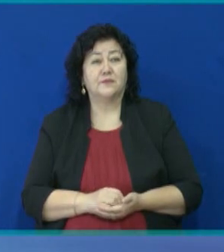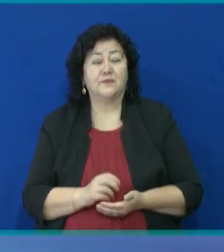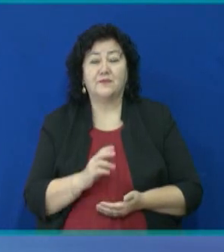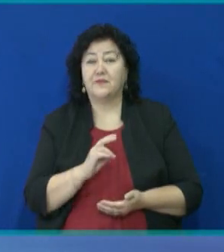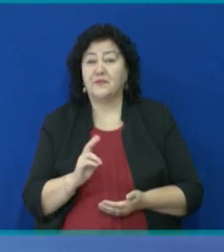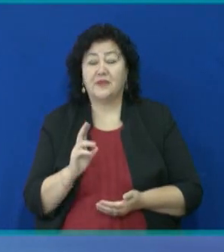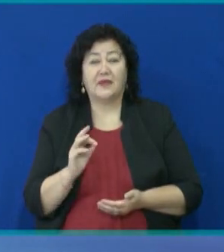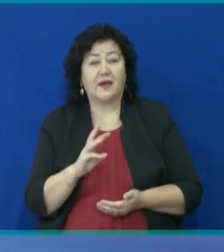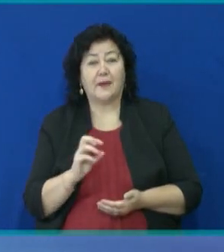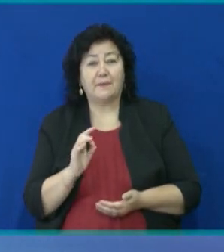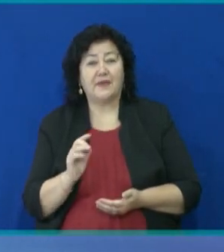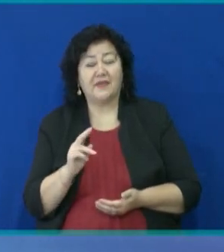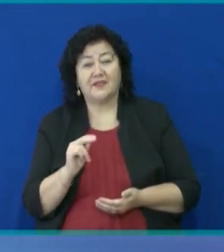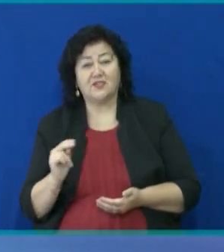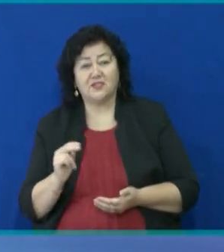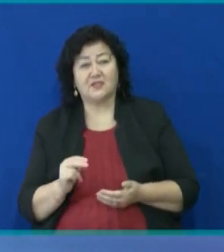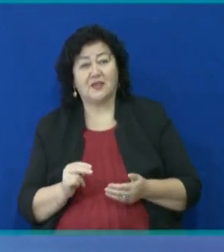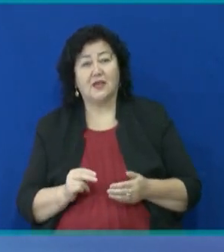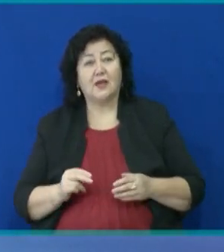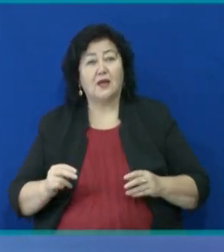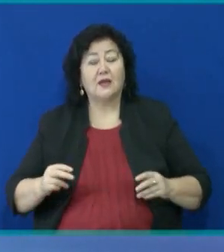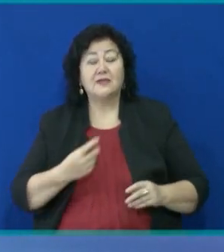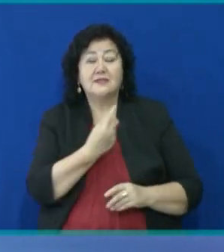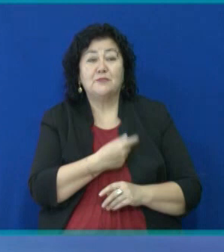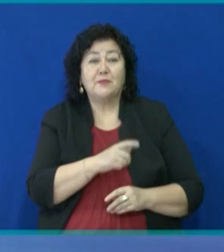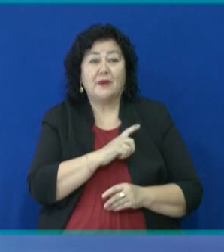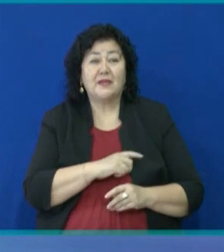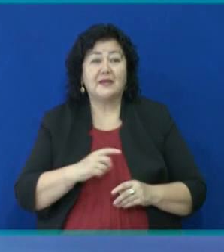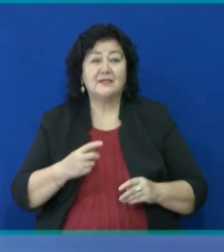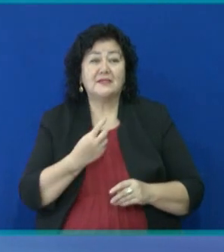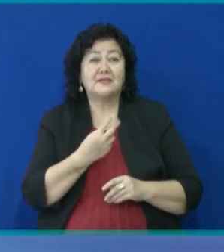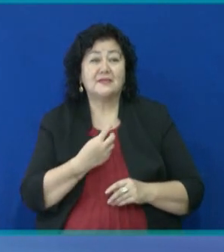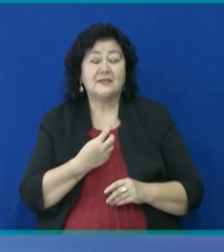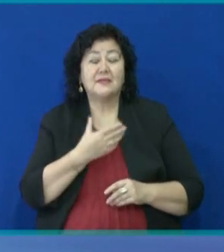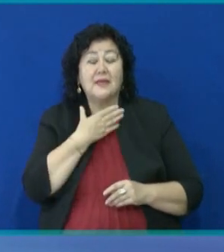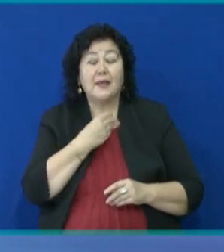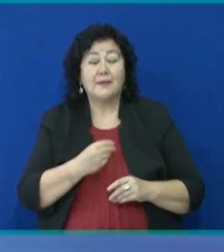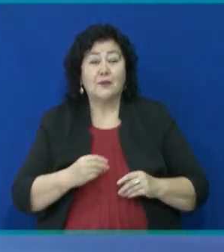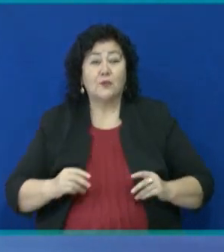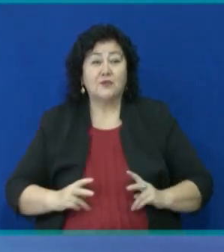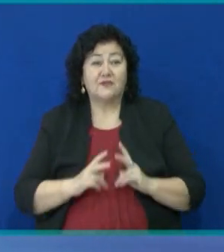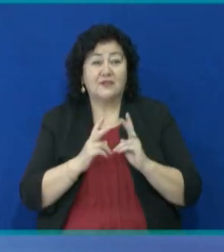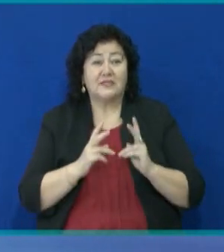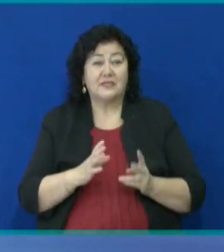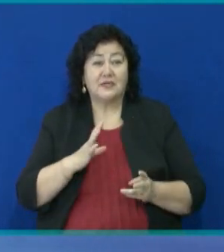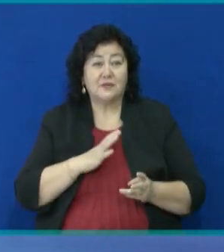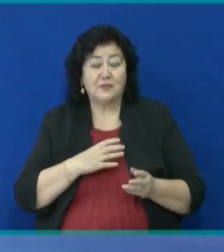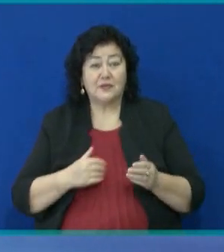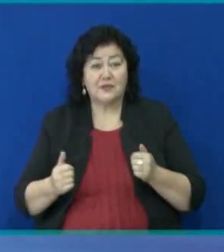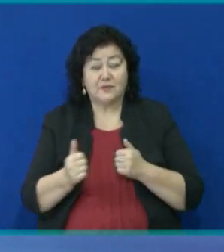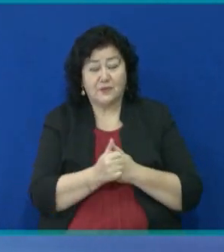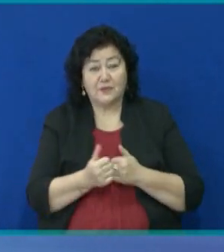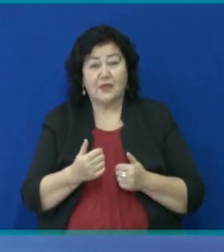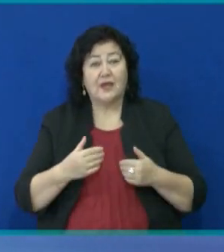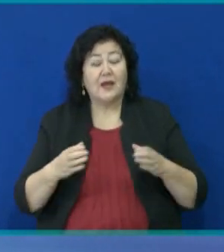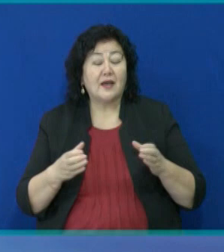Некоммерческое акционерное общество «Медицинский университет семей» за все годы своего существования всегда был на передовых позициях. В этом году коллектив и